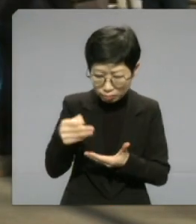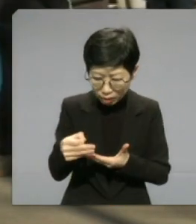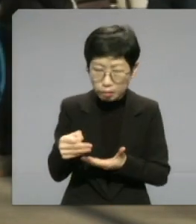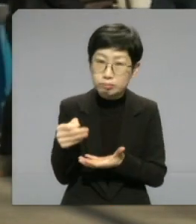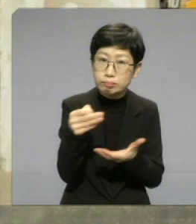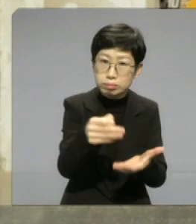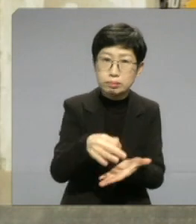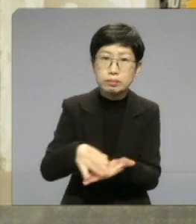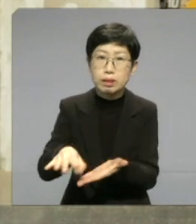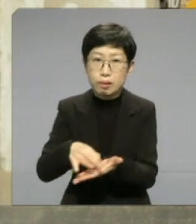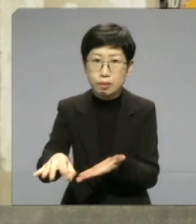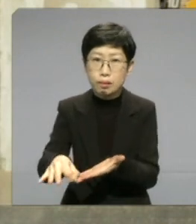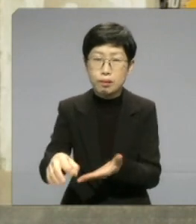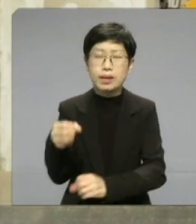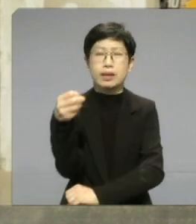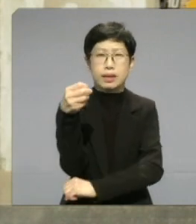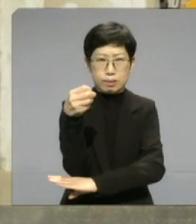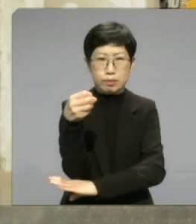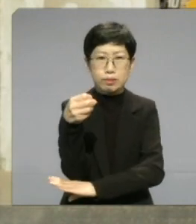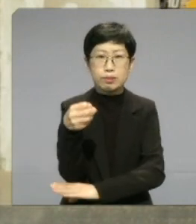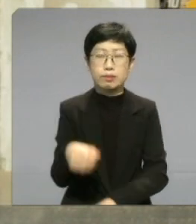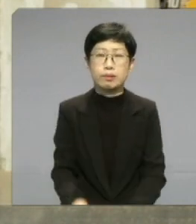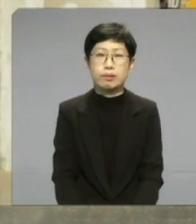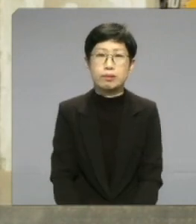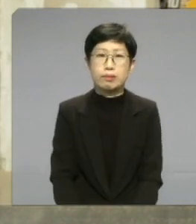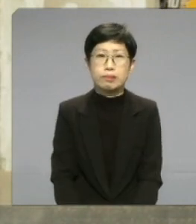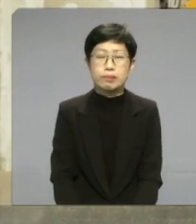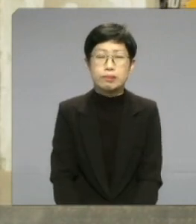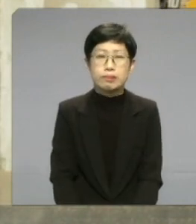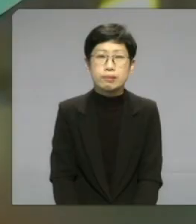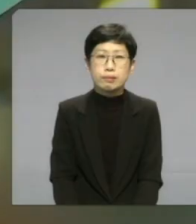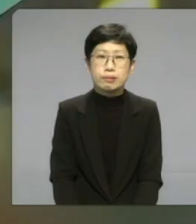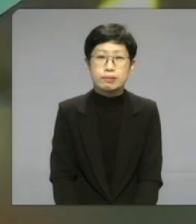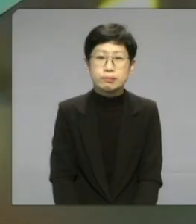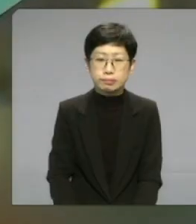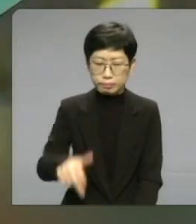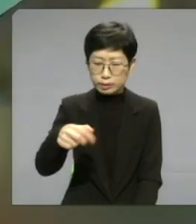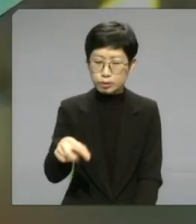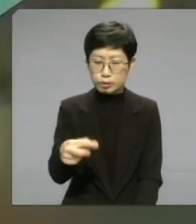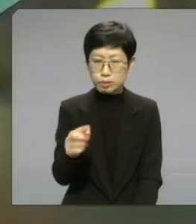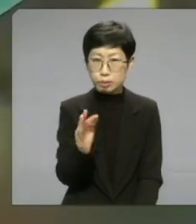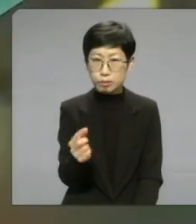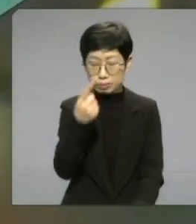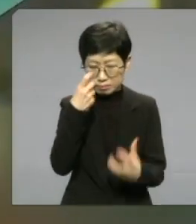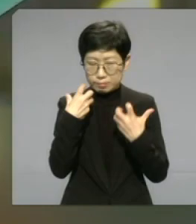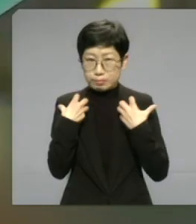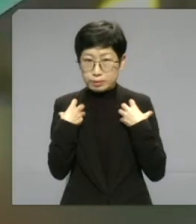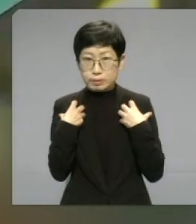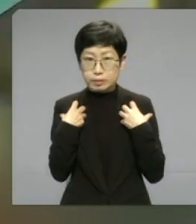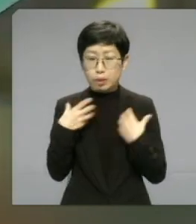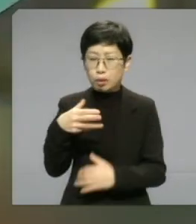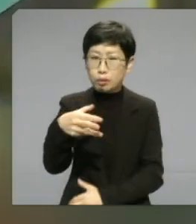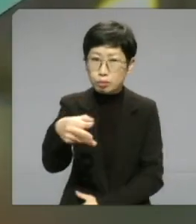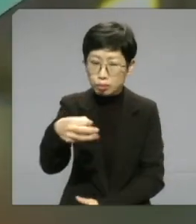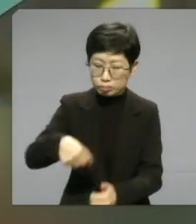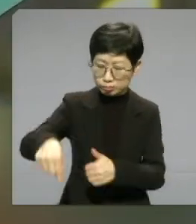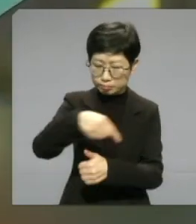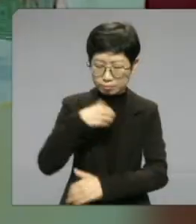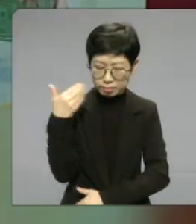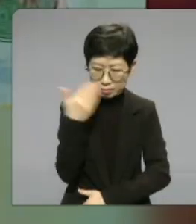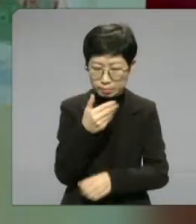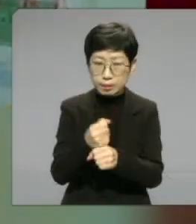체제가 디나르화를 기반으로 작동합니다. 코소보 정부는 화폐 질서를 바로잡기